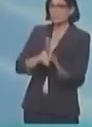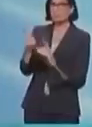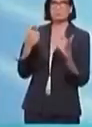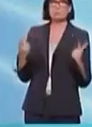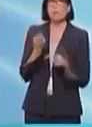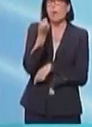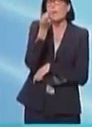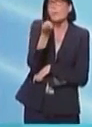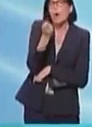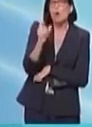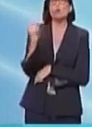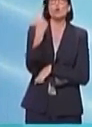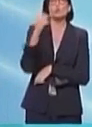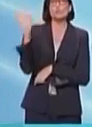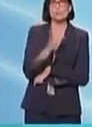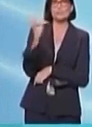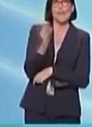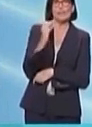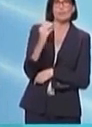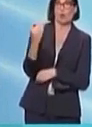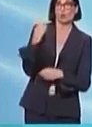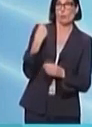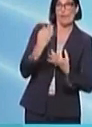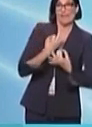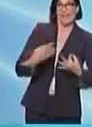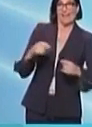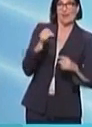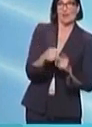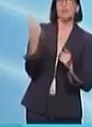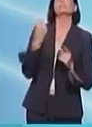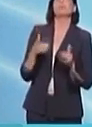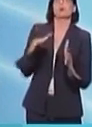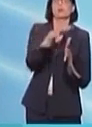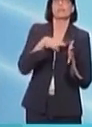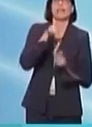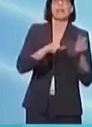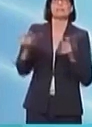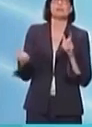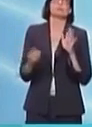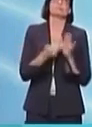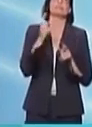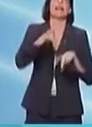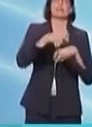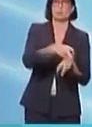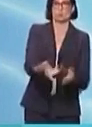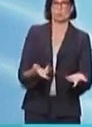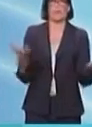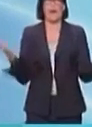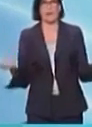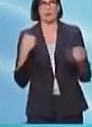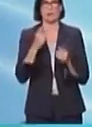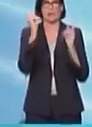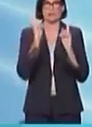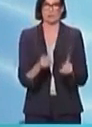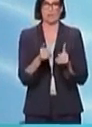Minima parte, cioè il 12% delle domande di regolarizzazione ha riguardato il comparto agricolo. Allora, capisce bene che se noi abbiamo da tutelare le DOC e